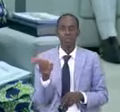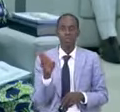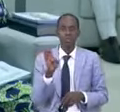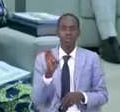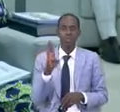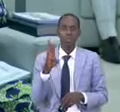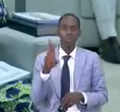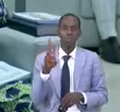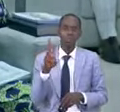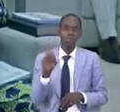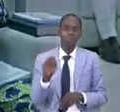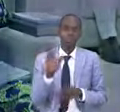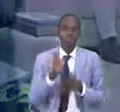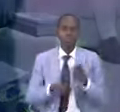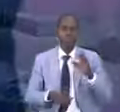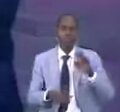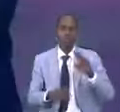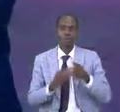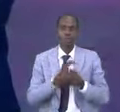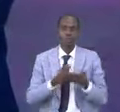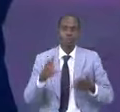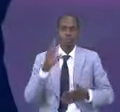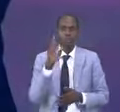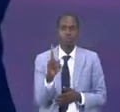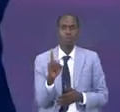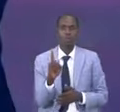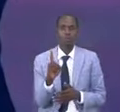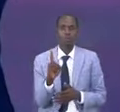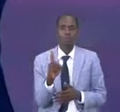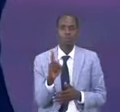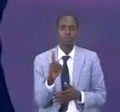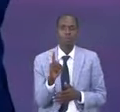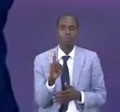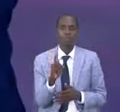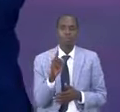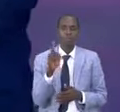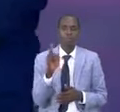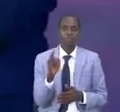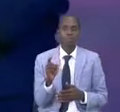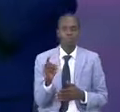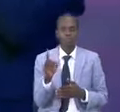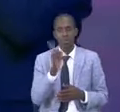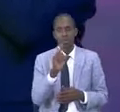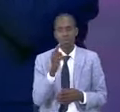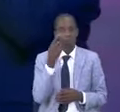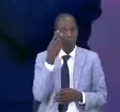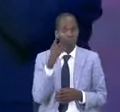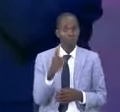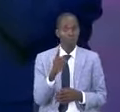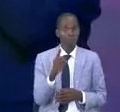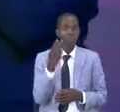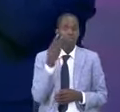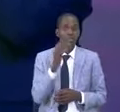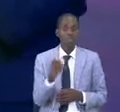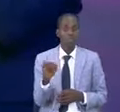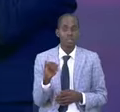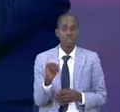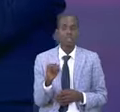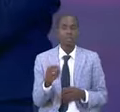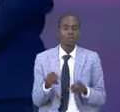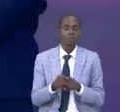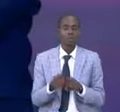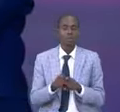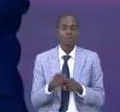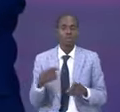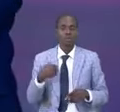12 lisons à partir de verset nous donc aussi puisque nous sommes environnés d'une seconde nuée de